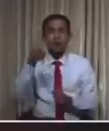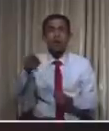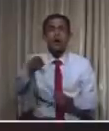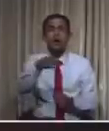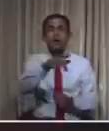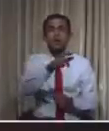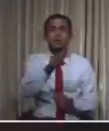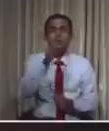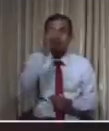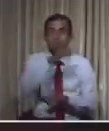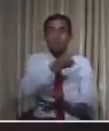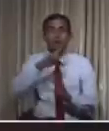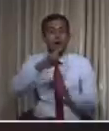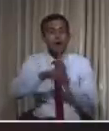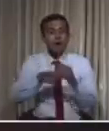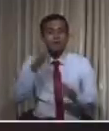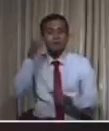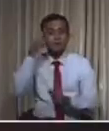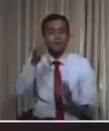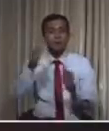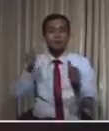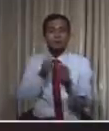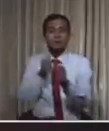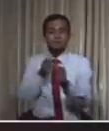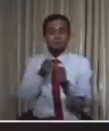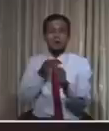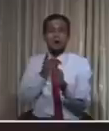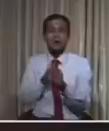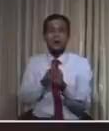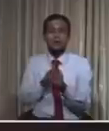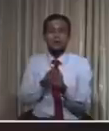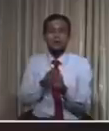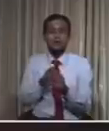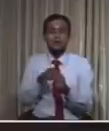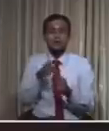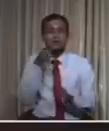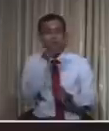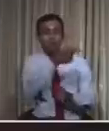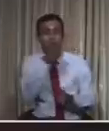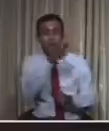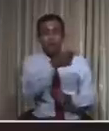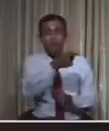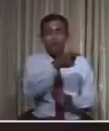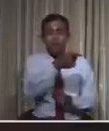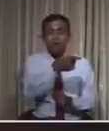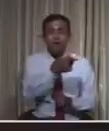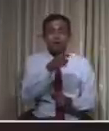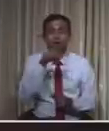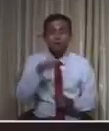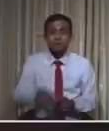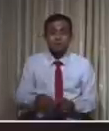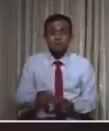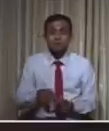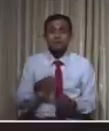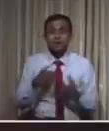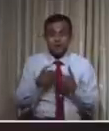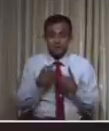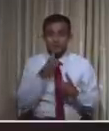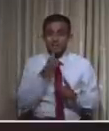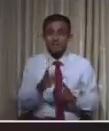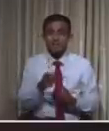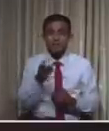කුමන්ත්‍රණකාරයෝ. රටම දන්නවා මේක කරන්න පිටිපස්ස හිටියේ කවුද? අද අනිත් අයට ඇඟිල්ල දික් කරනවා. කරුණා කළා අපි කියනවා